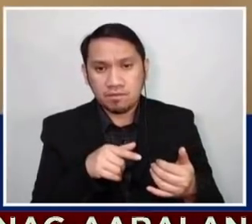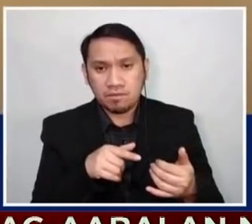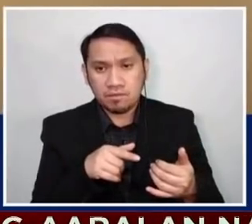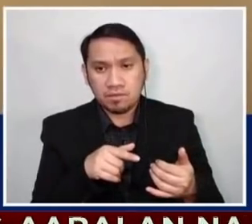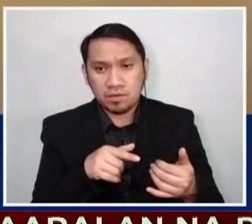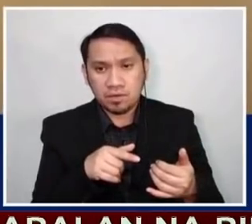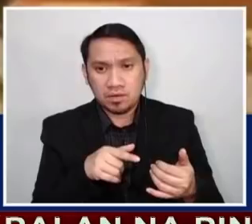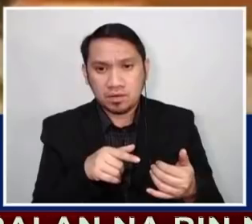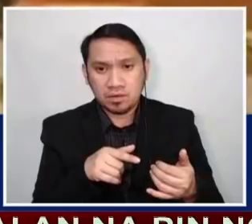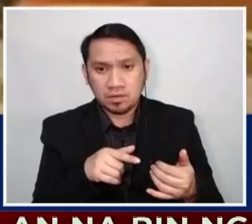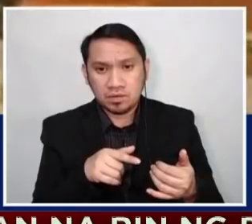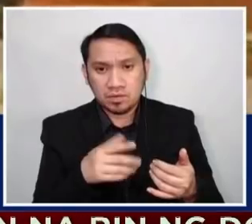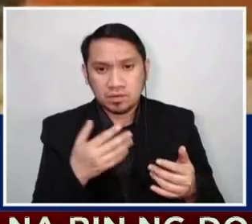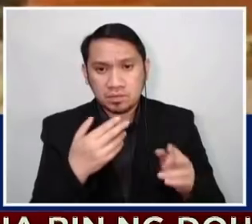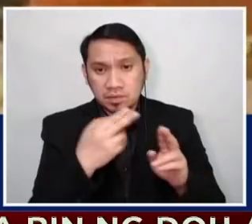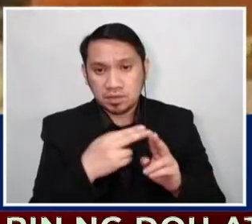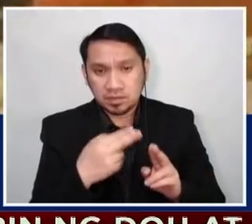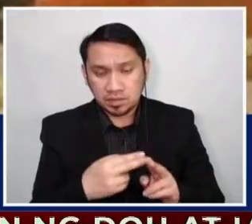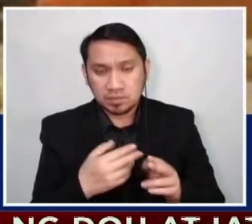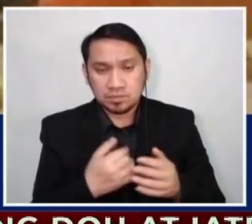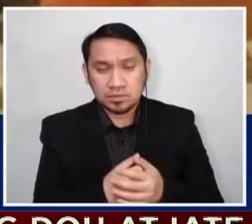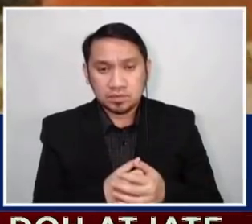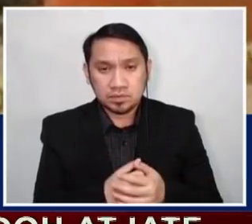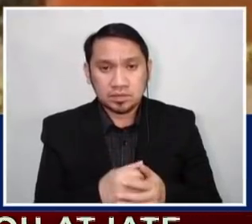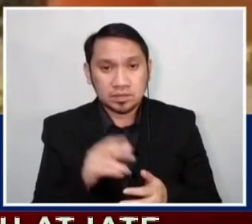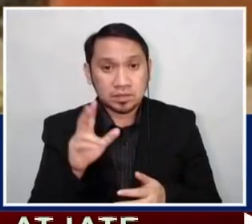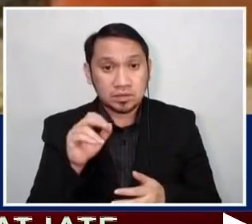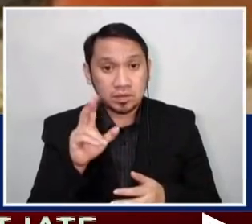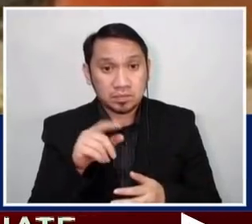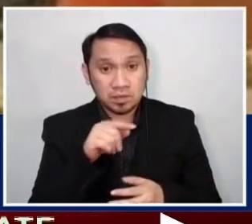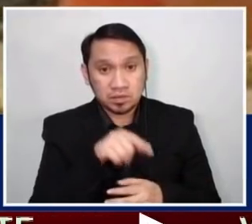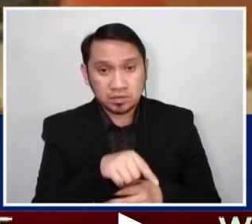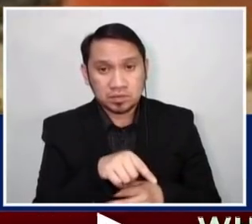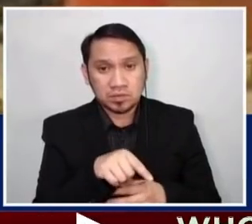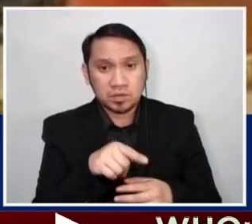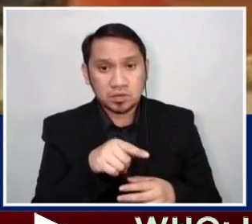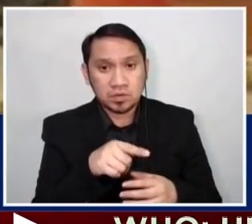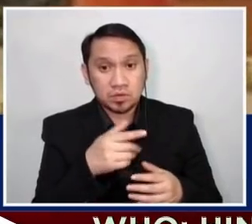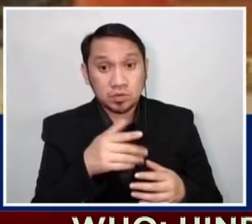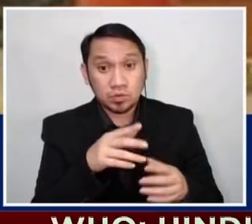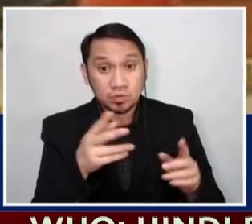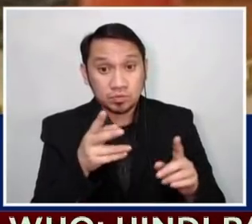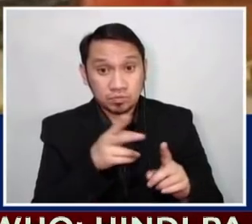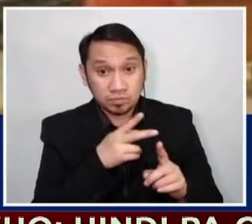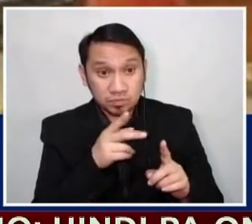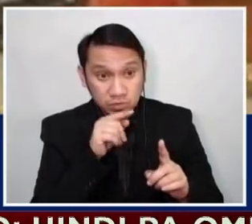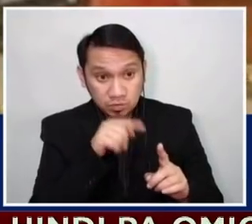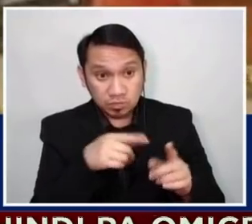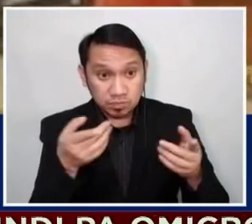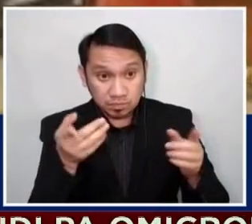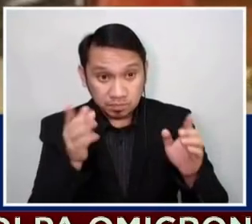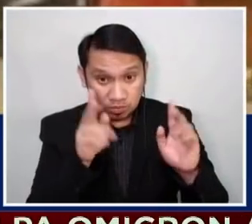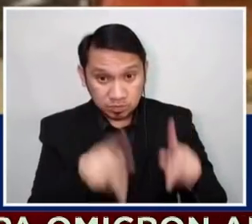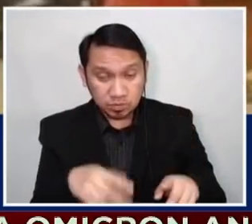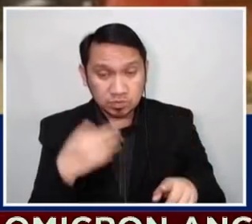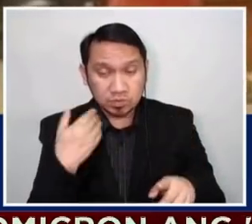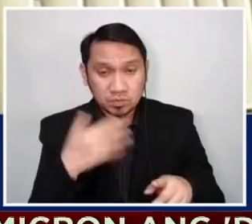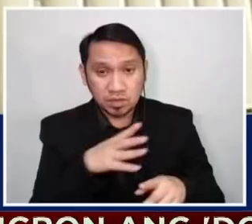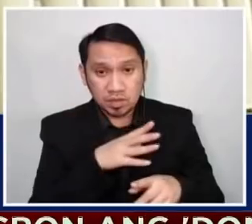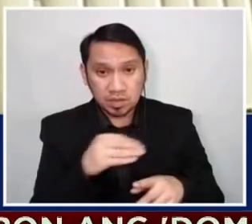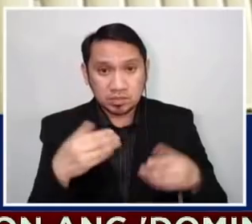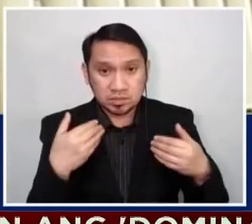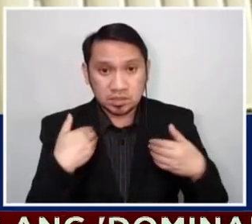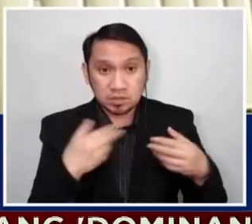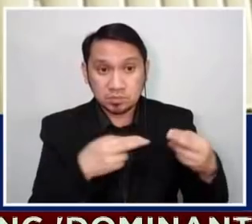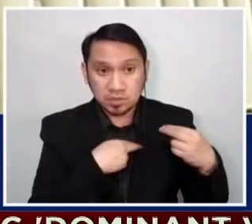it's a very common name. Mahigit 30 taong nasa serbisyo ang biktima at nangasiwa sa pagpasok na importasyon ng mga agricultural products.